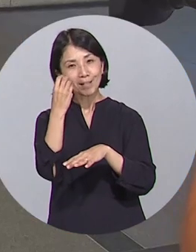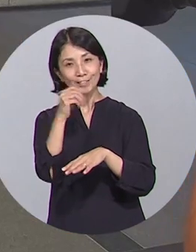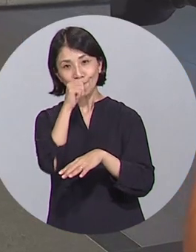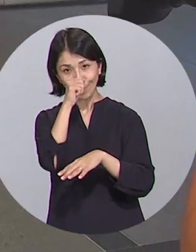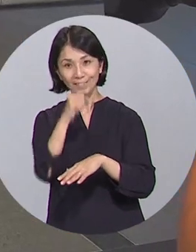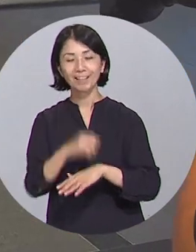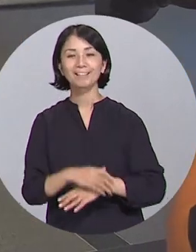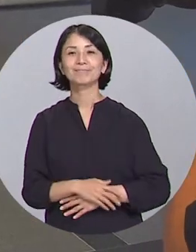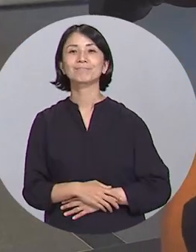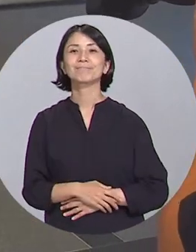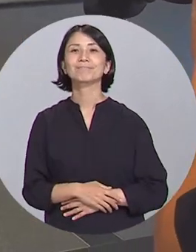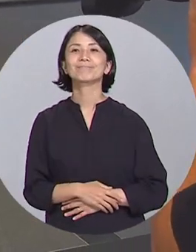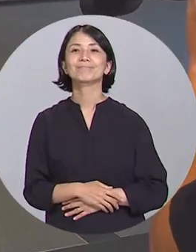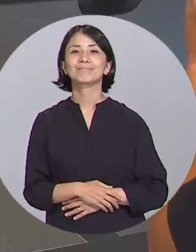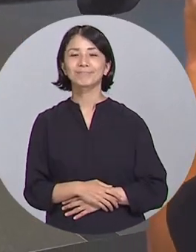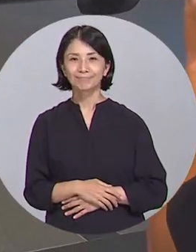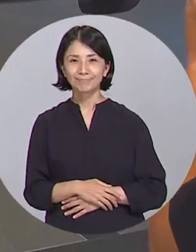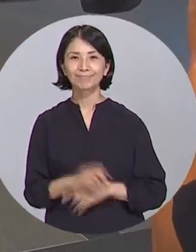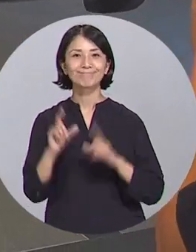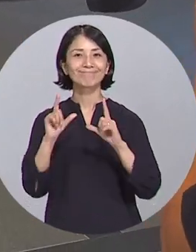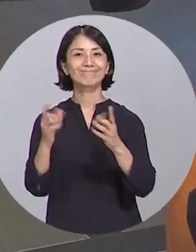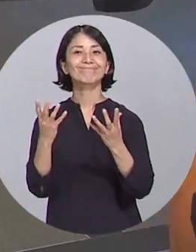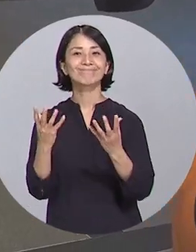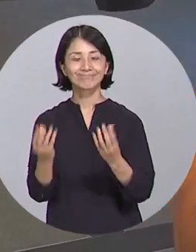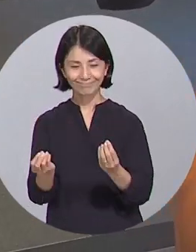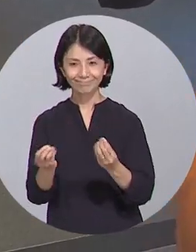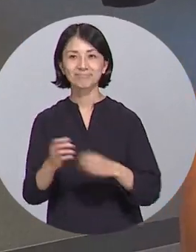。 以上、現場からでした。